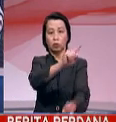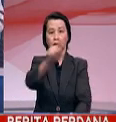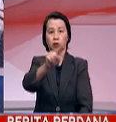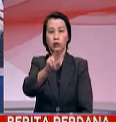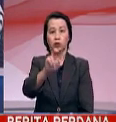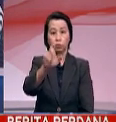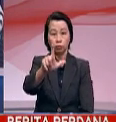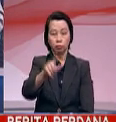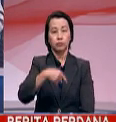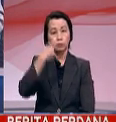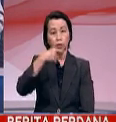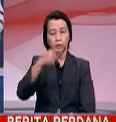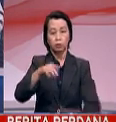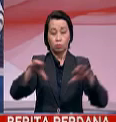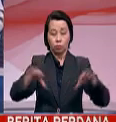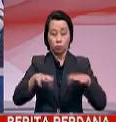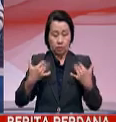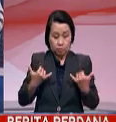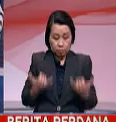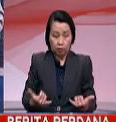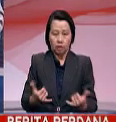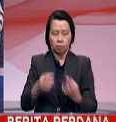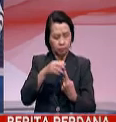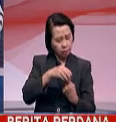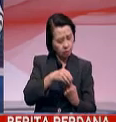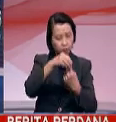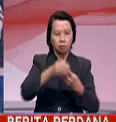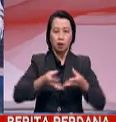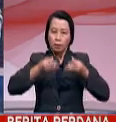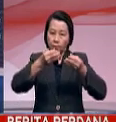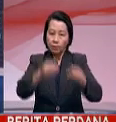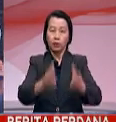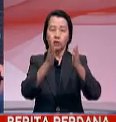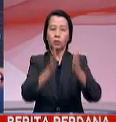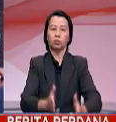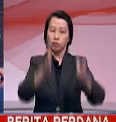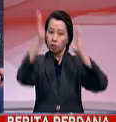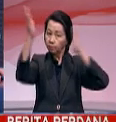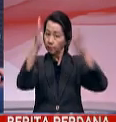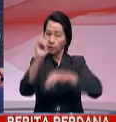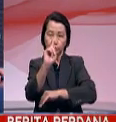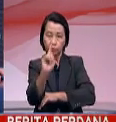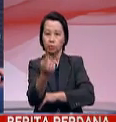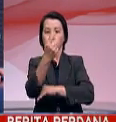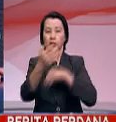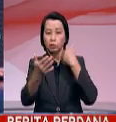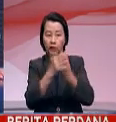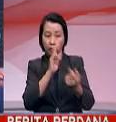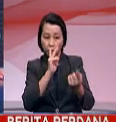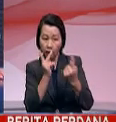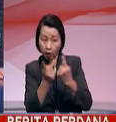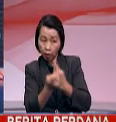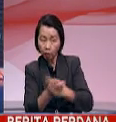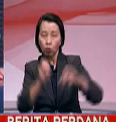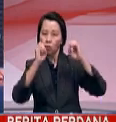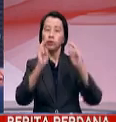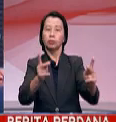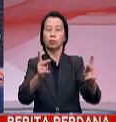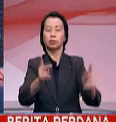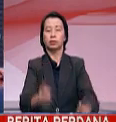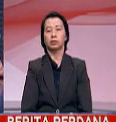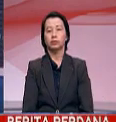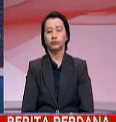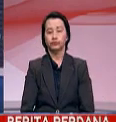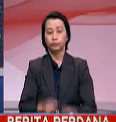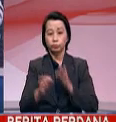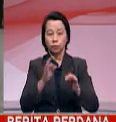Muhammad Al-Bakri berkata, buat masa ini, keutamaan diberikan kepada warga tempatan sehingga keadaan benar-benar stabil.